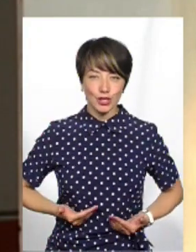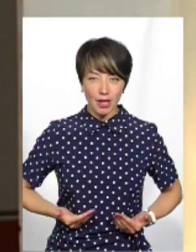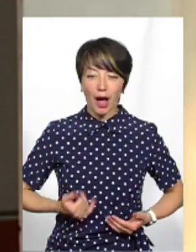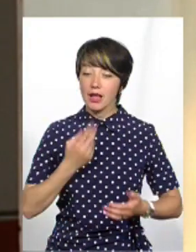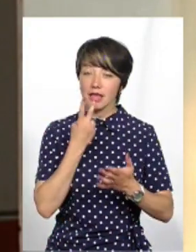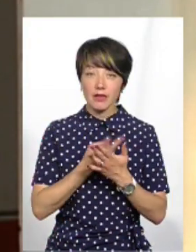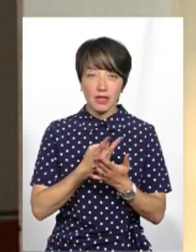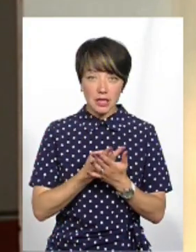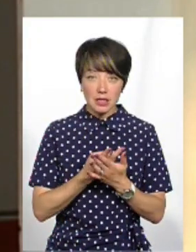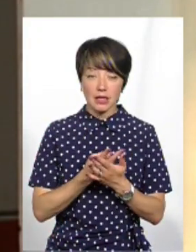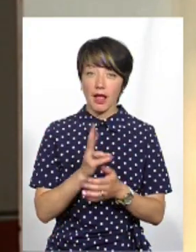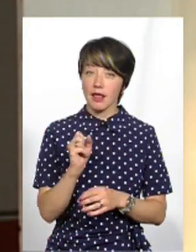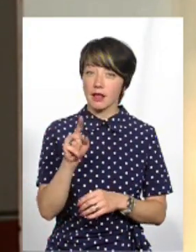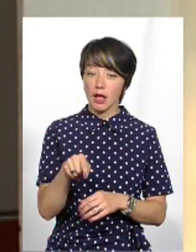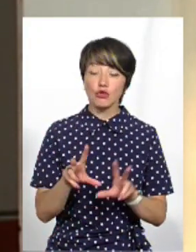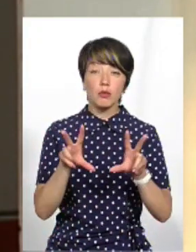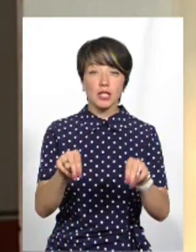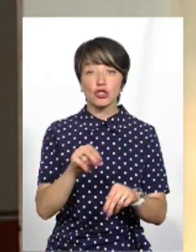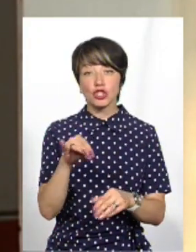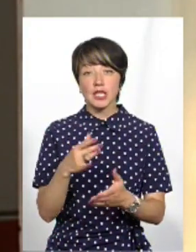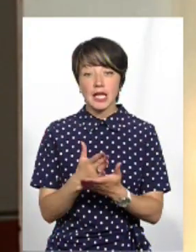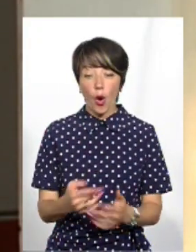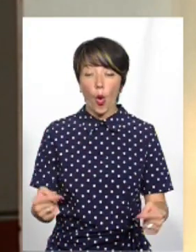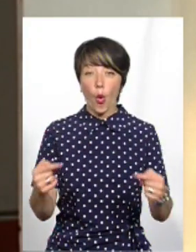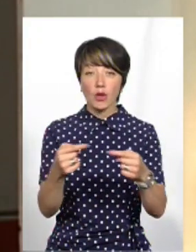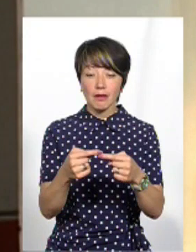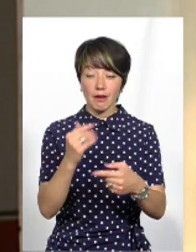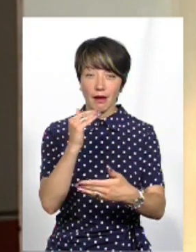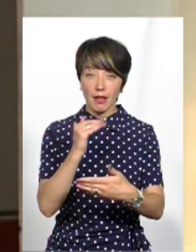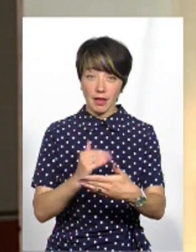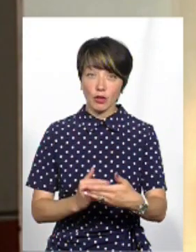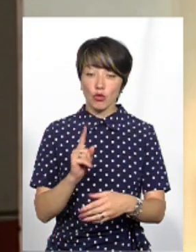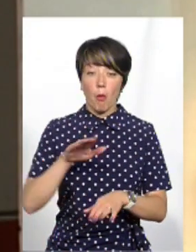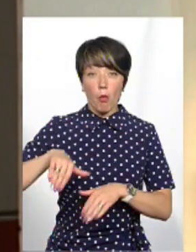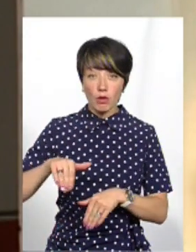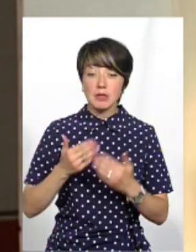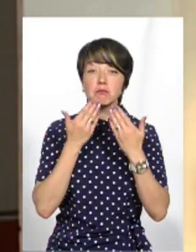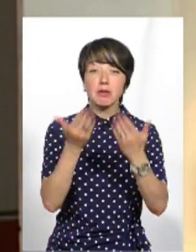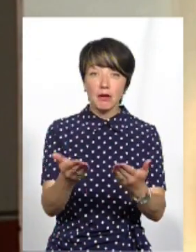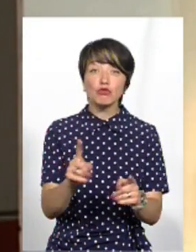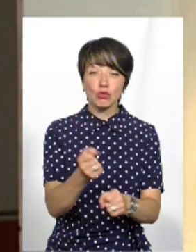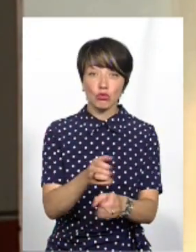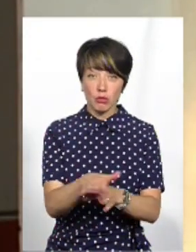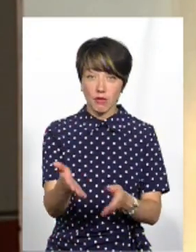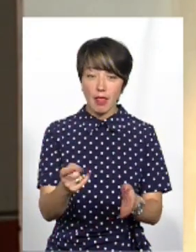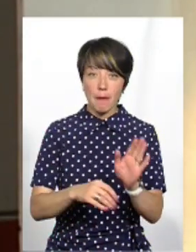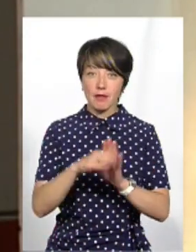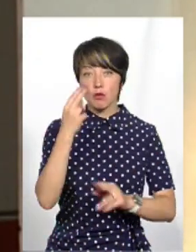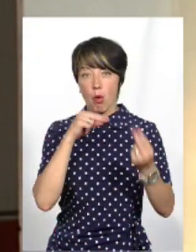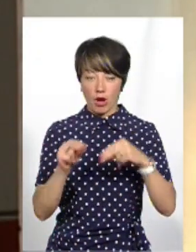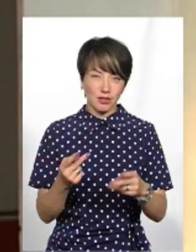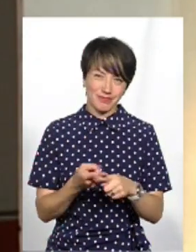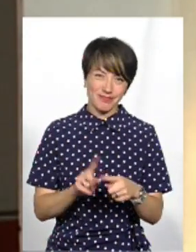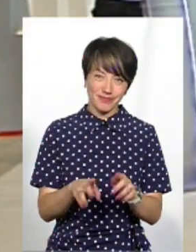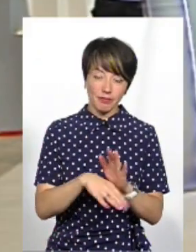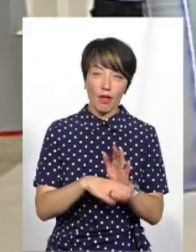і дивитися ну, на те, що вони обіцяють, чи є там якась конкретика. От за це, що потім можна їх запитати. Не підвищення, покращення, ну